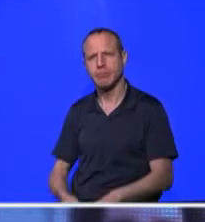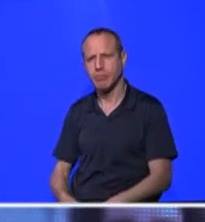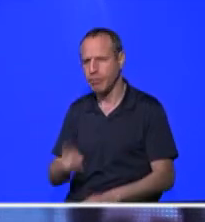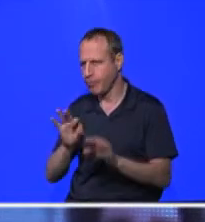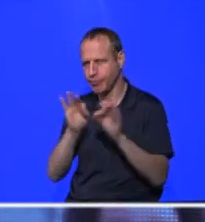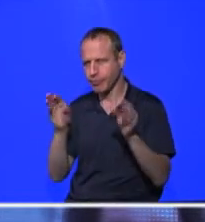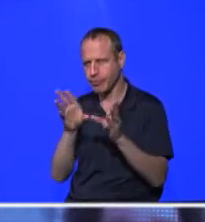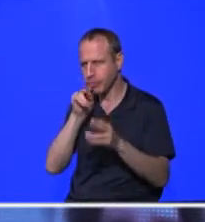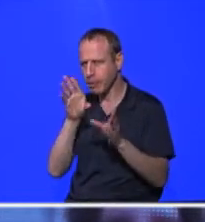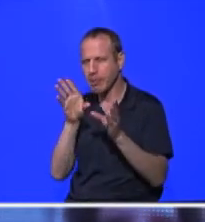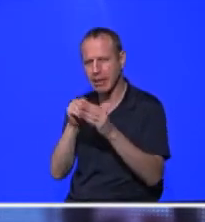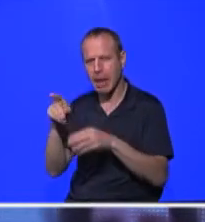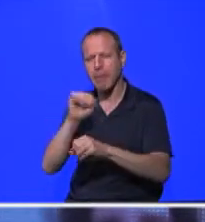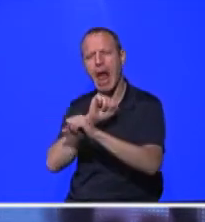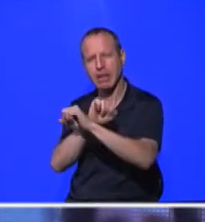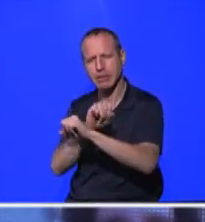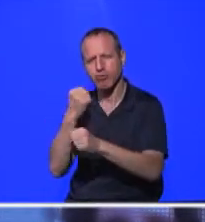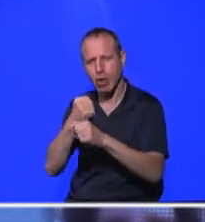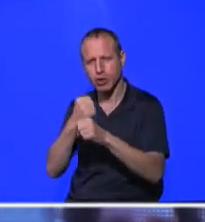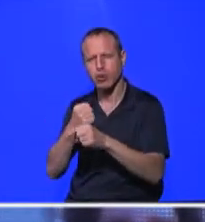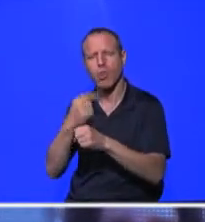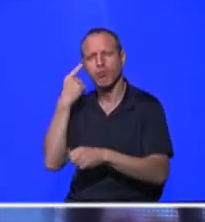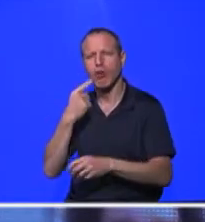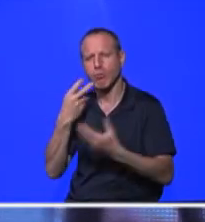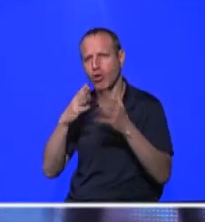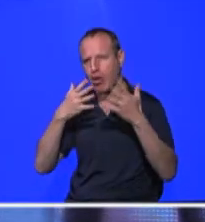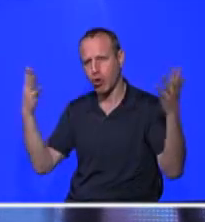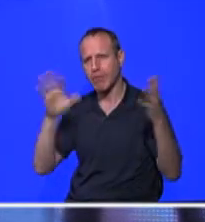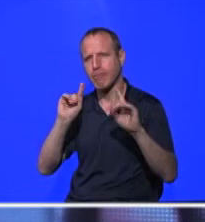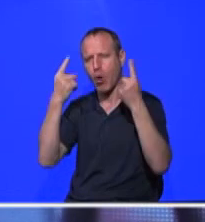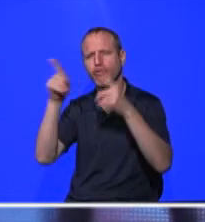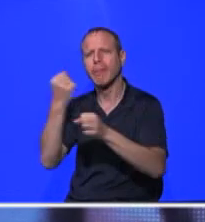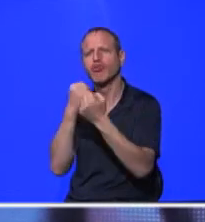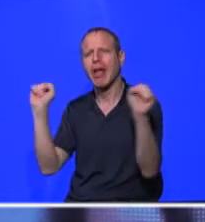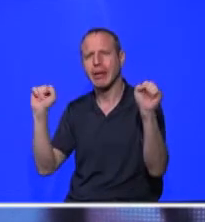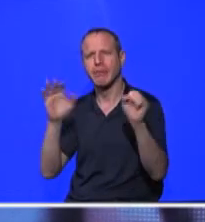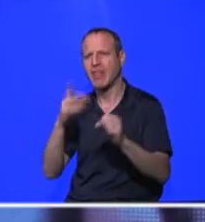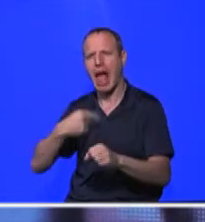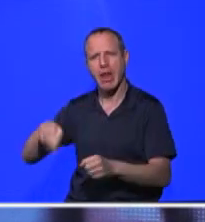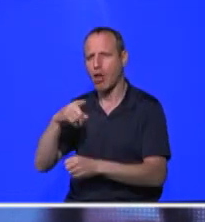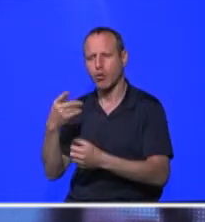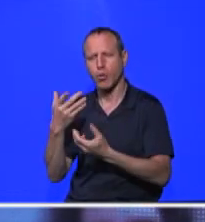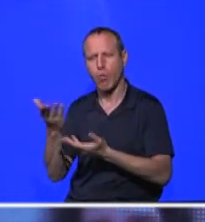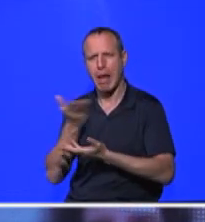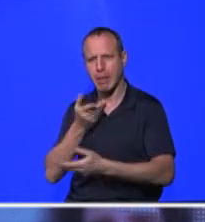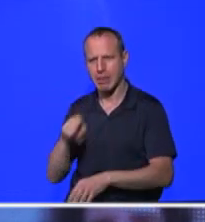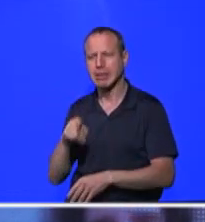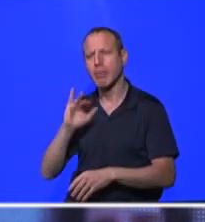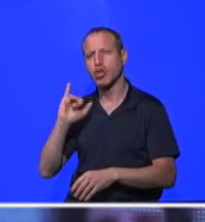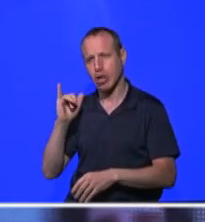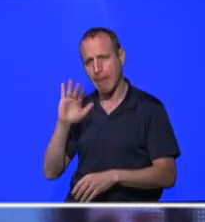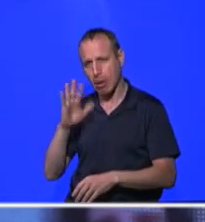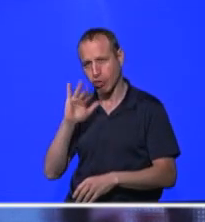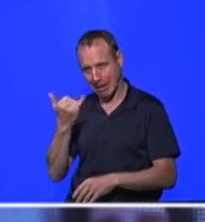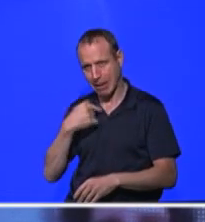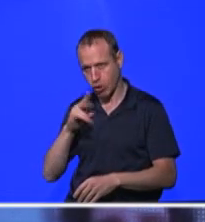ולא התחלתי לדבר איתכם אפילו על אסירים שעשו פשעים הרבה יותר גדולים, ומה קורה כשהם משתחררים ואיך אנחנו בכלל מקבלים את זה. מה שכן אני יכולה